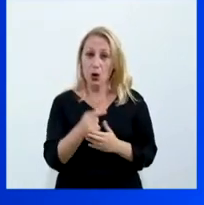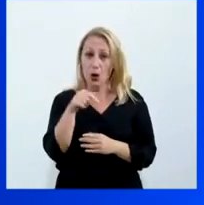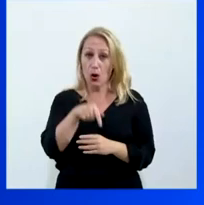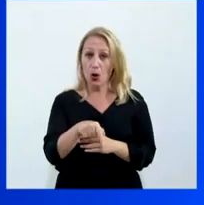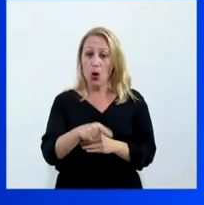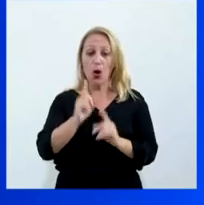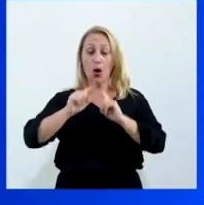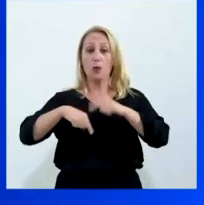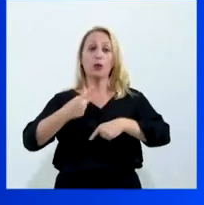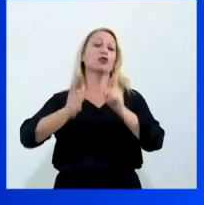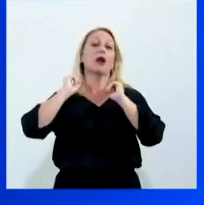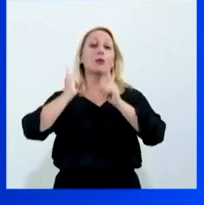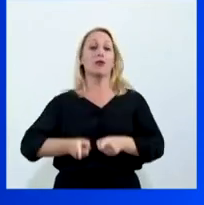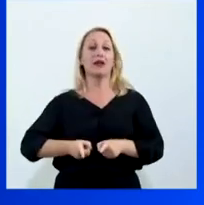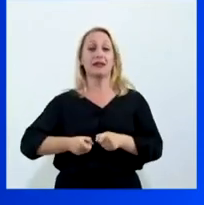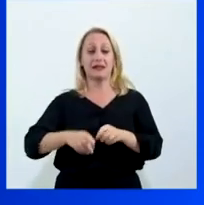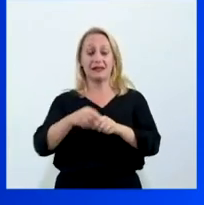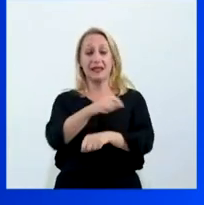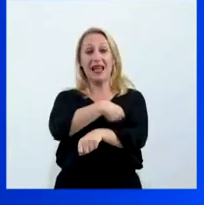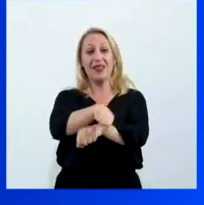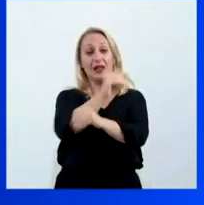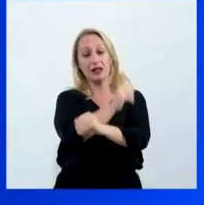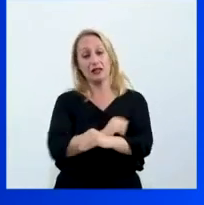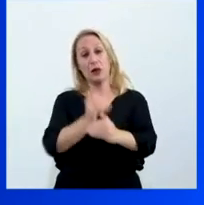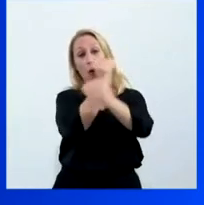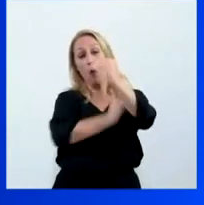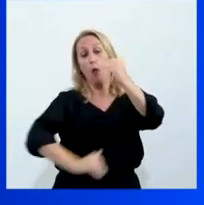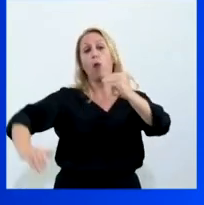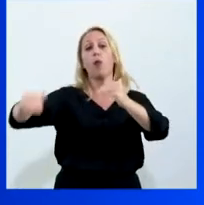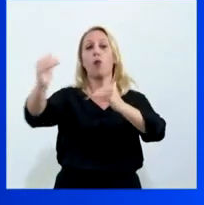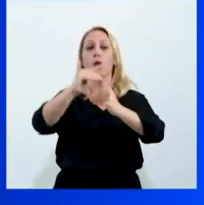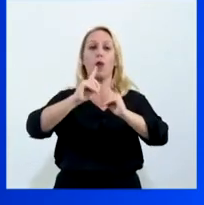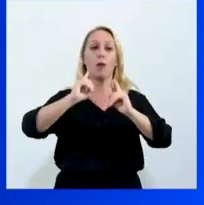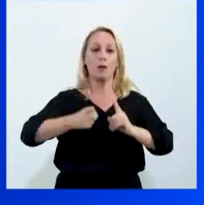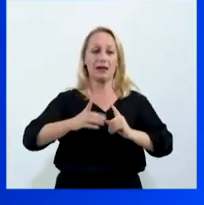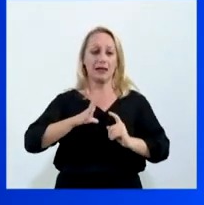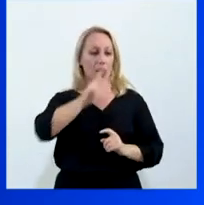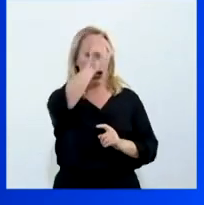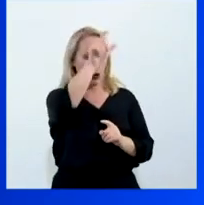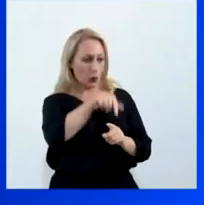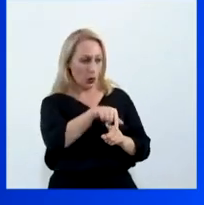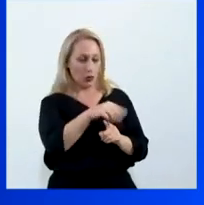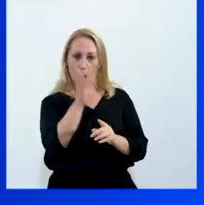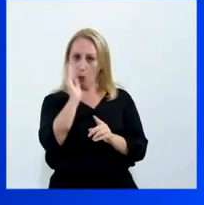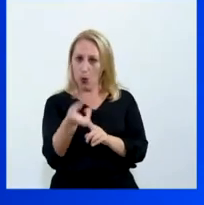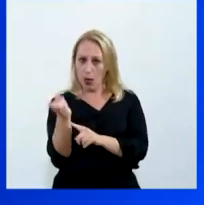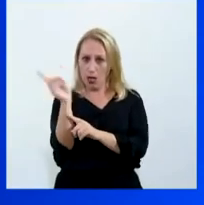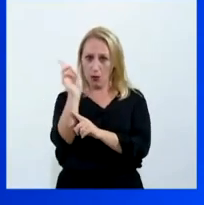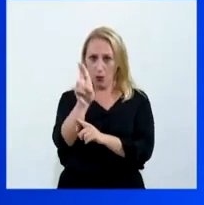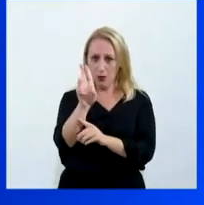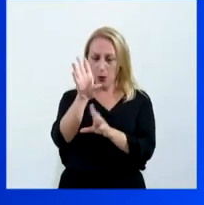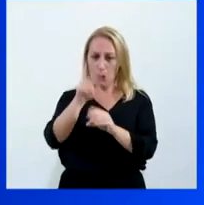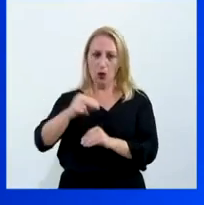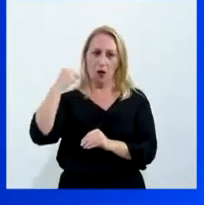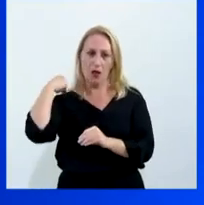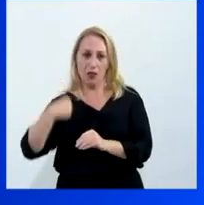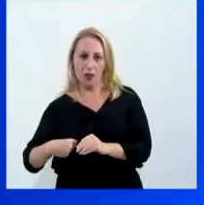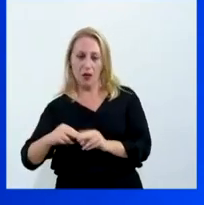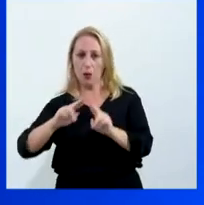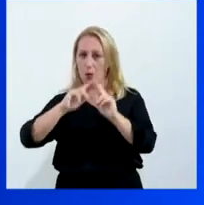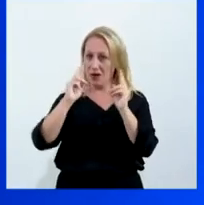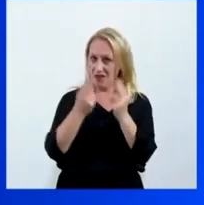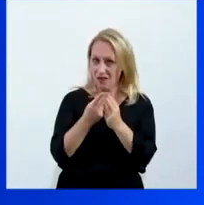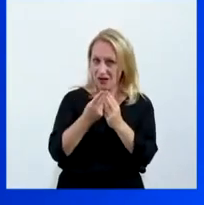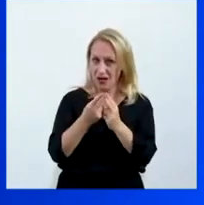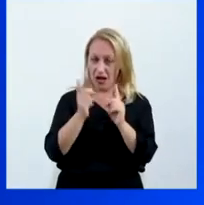Πάγος κατά το πόσο μπορεί κάποιος να είναι υποψήφιος στις δημοτικές εκλογές. Υπάρχει